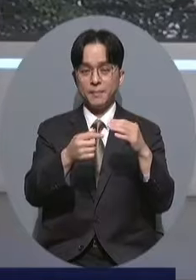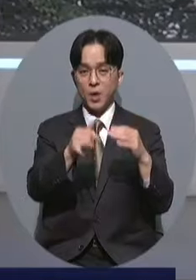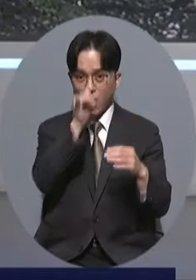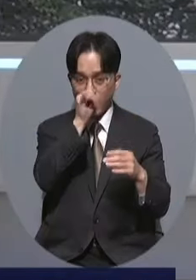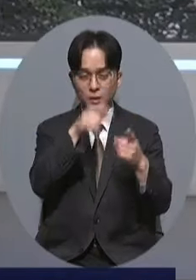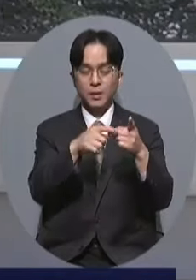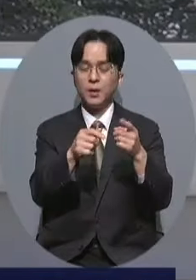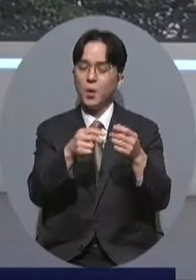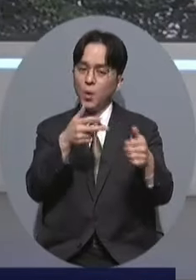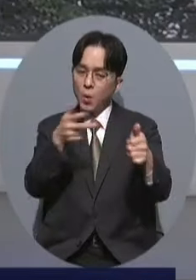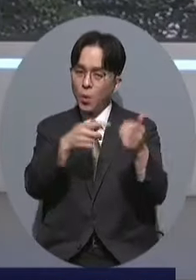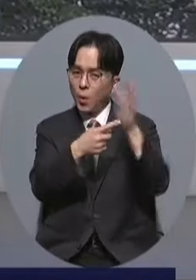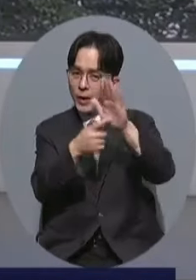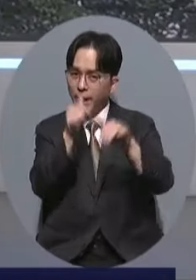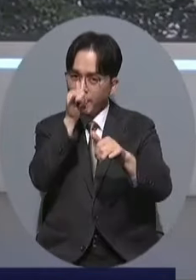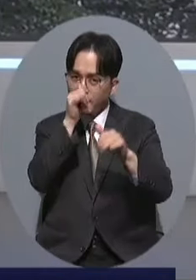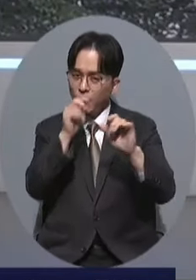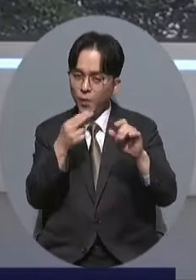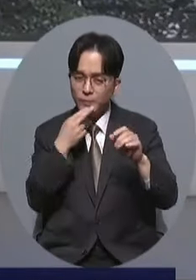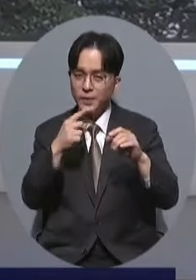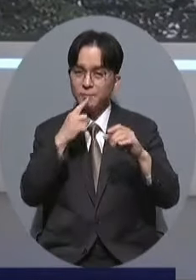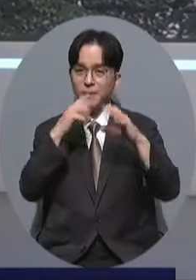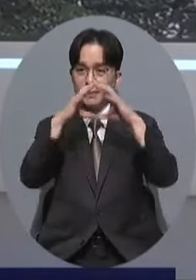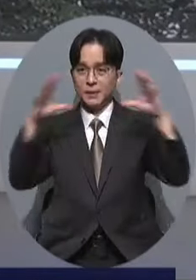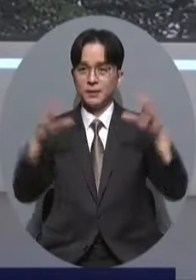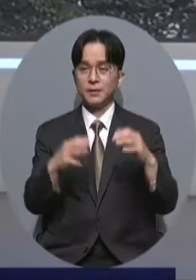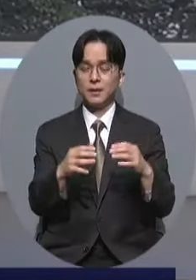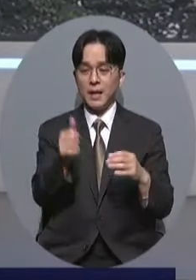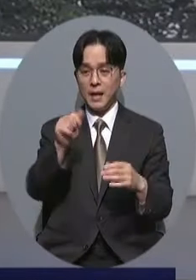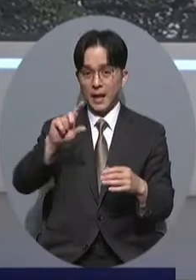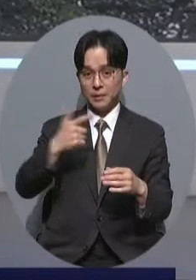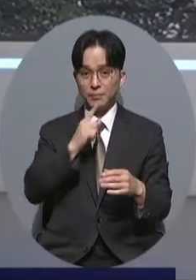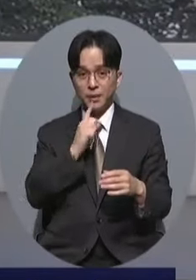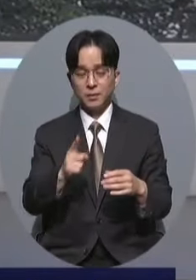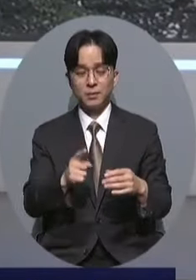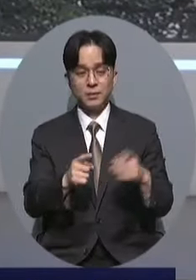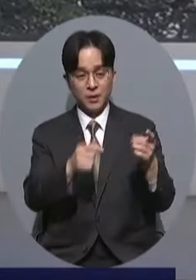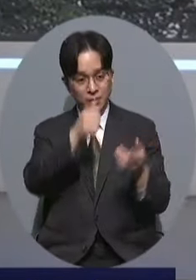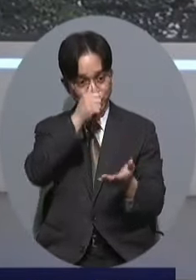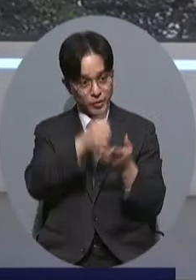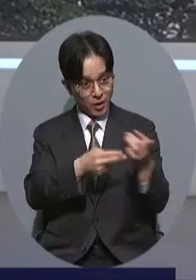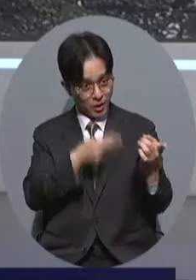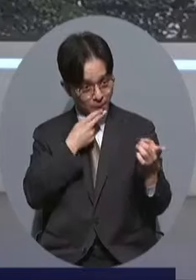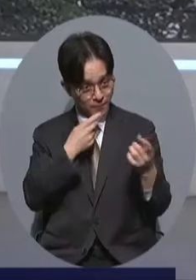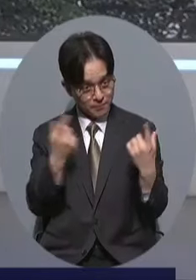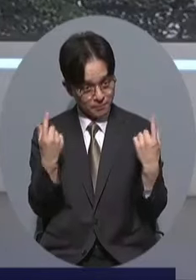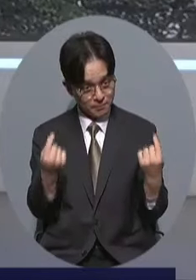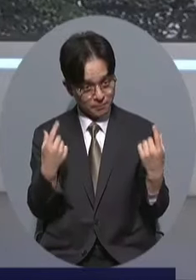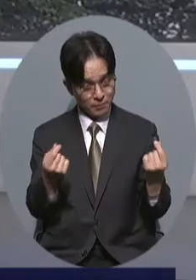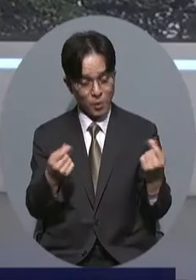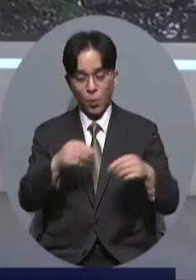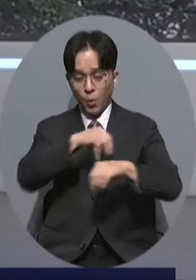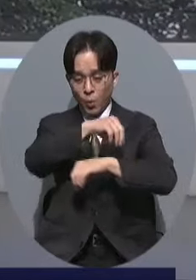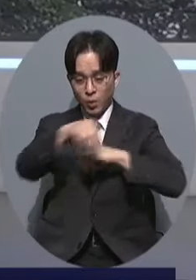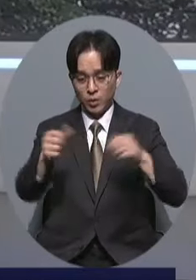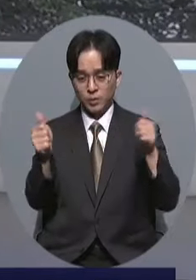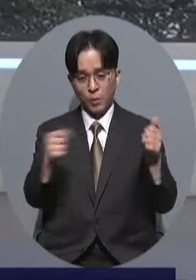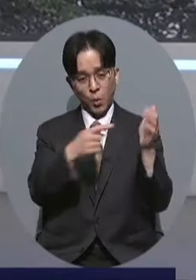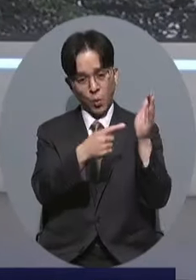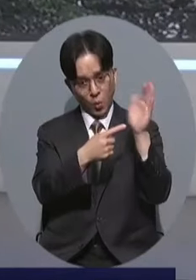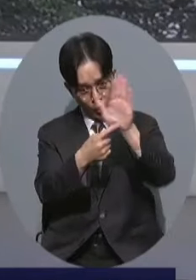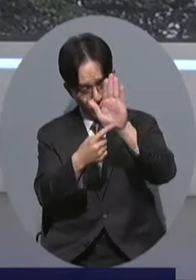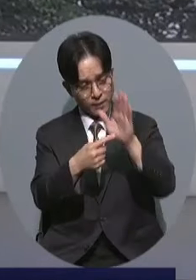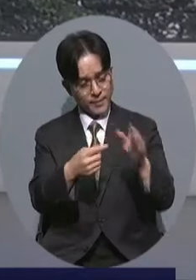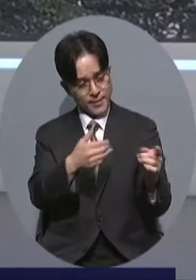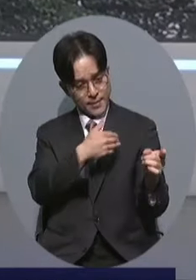국민의힘 한동훈 대표는 자신의 SNS에 이 대표가 무죄라고 생각한다면 재판을 생중계하자고 해야 한다면서 재판